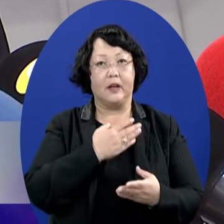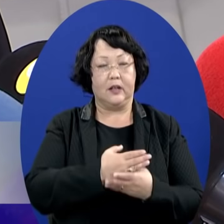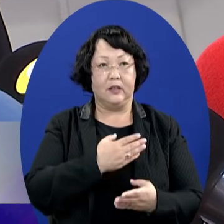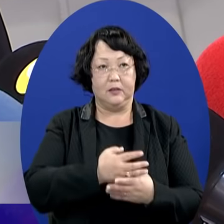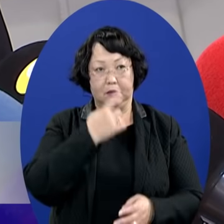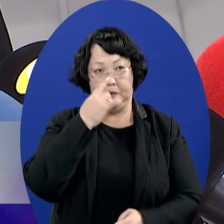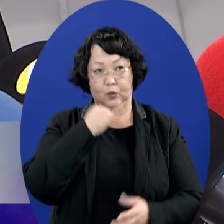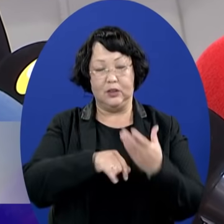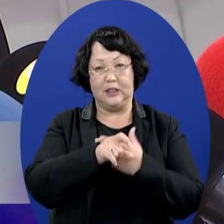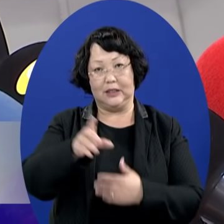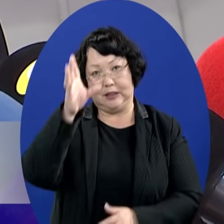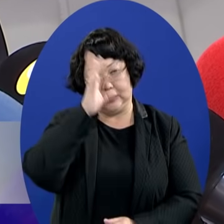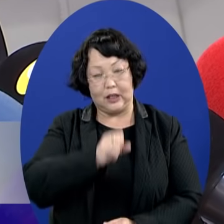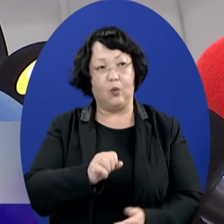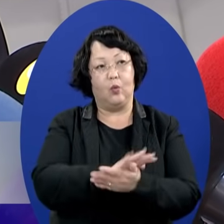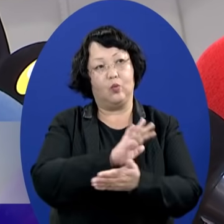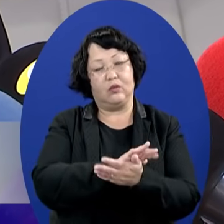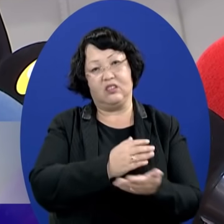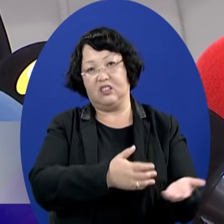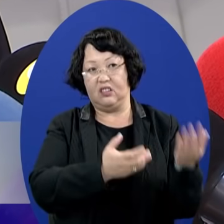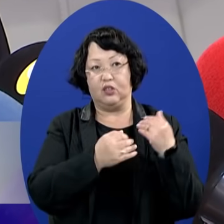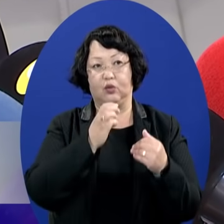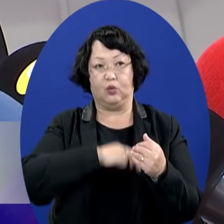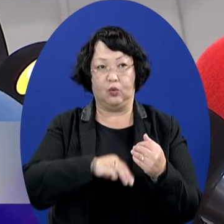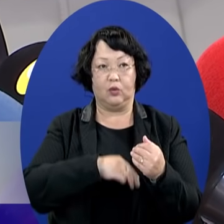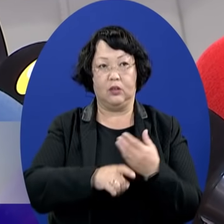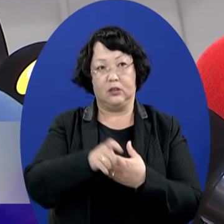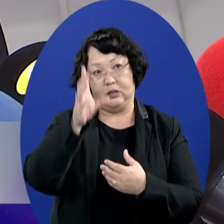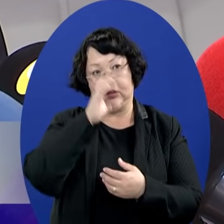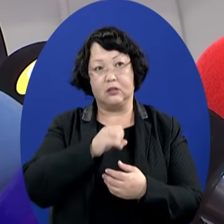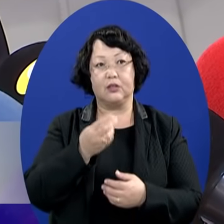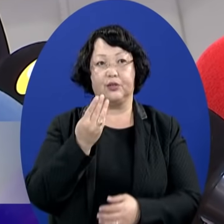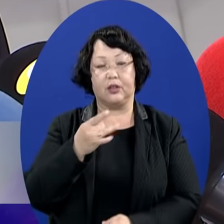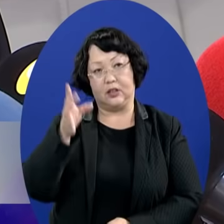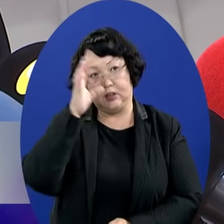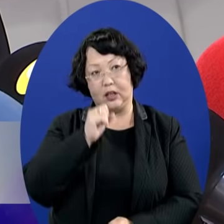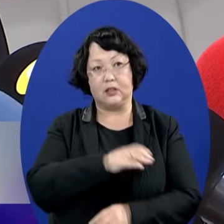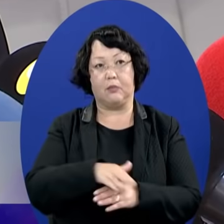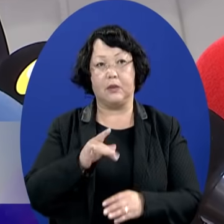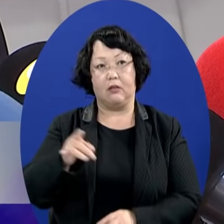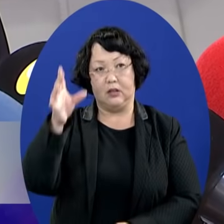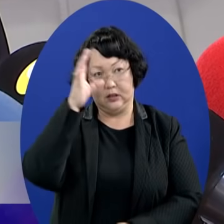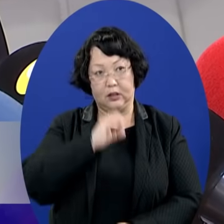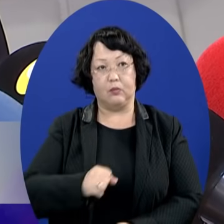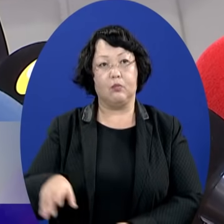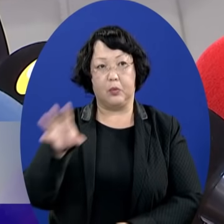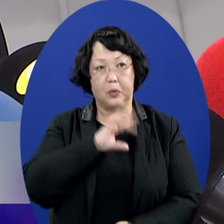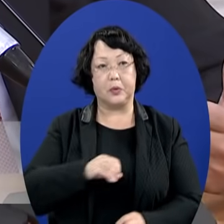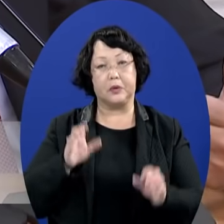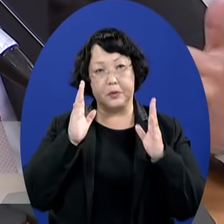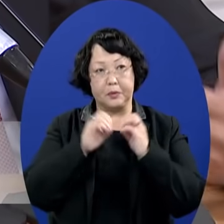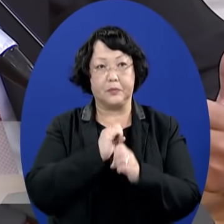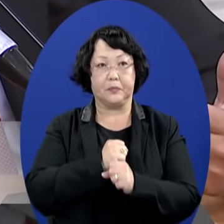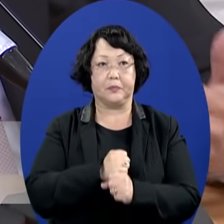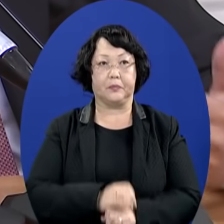талаар хятад өөх хот ажиллаж байгаа консул за мөн одоо элчин сайд бүх талаар ингээд шатар сайд, зам тээврийн сайд энэ бүгдээр ингэж ажиллаж байгаа гэсэн.